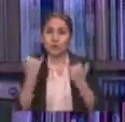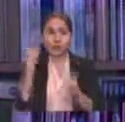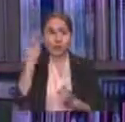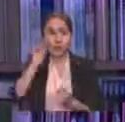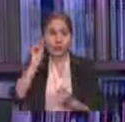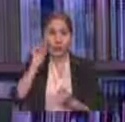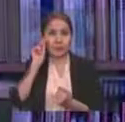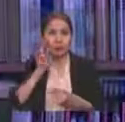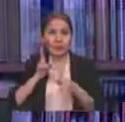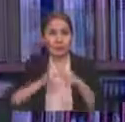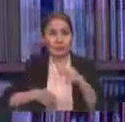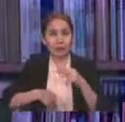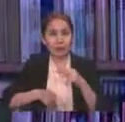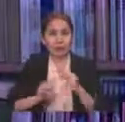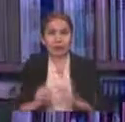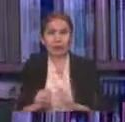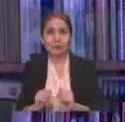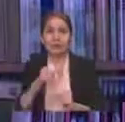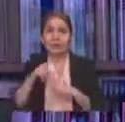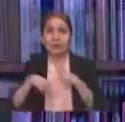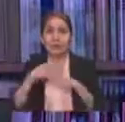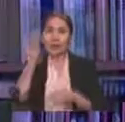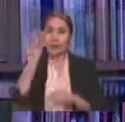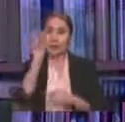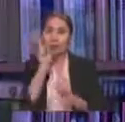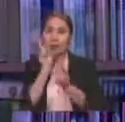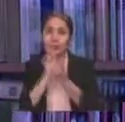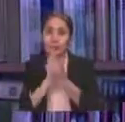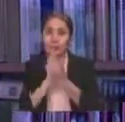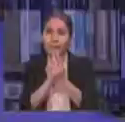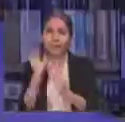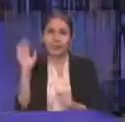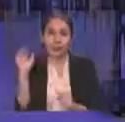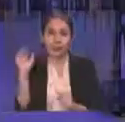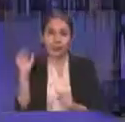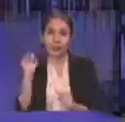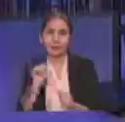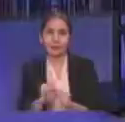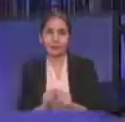darsimiz yakunlaymiz. Keyingi darslarda ko'rishguncha, xayr.